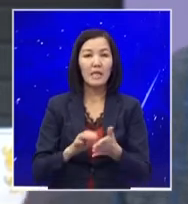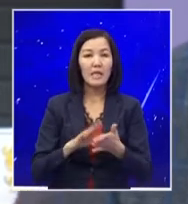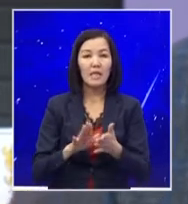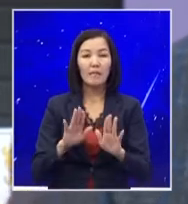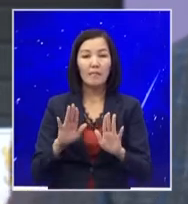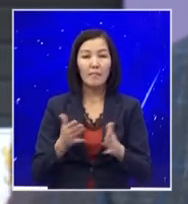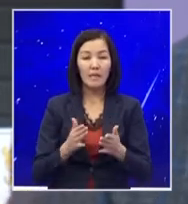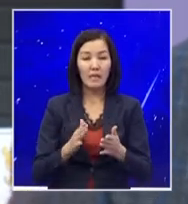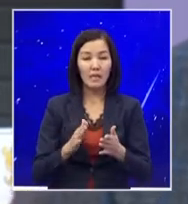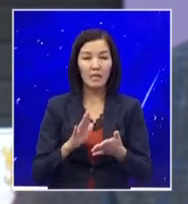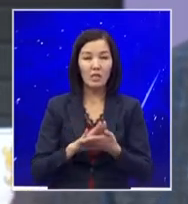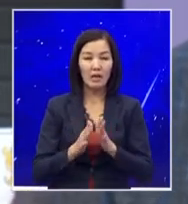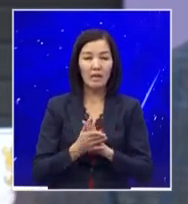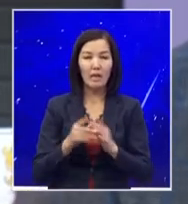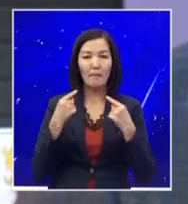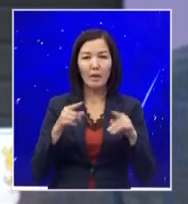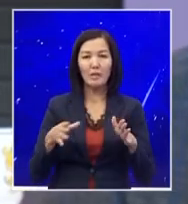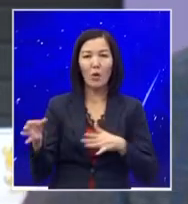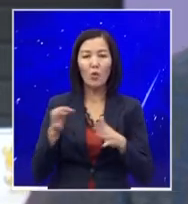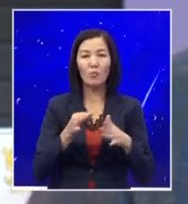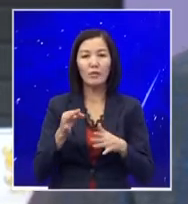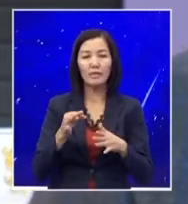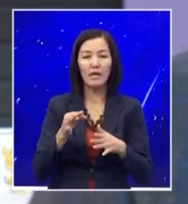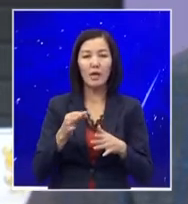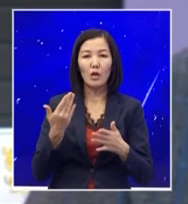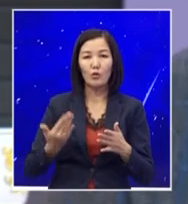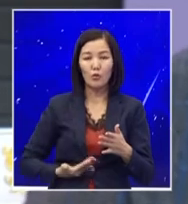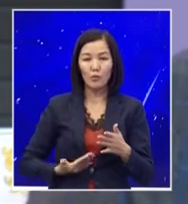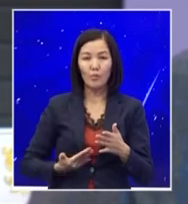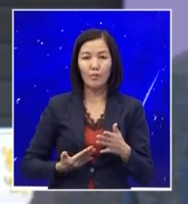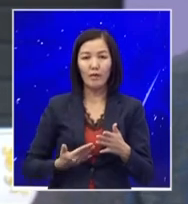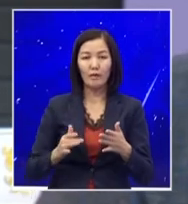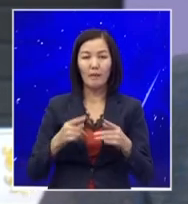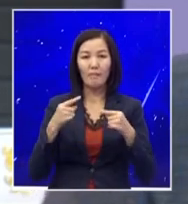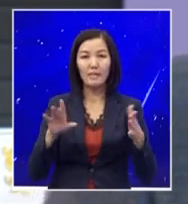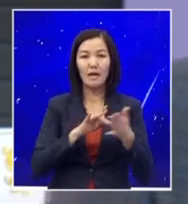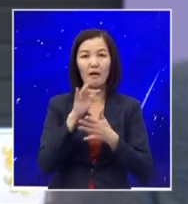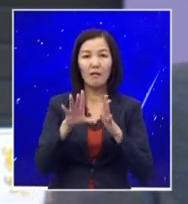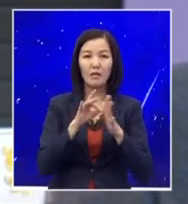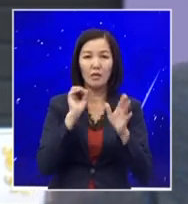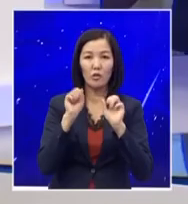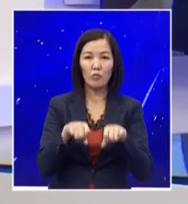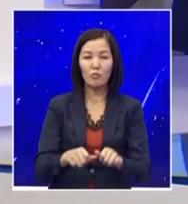жағы басқа облыстарда тұрып, мысалы басқа қалаларды таңдауы мүмкін.